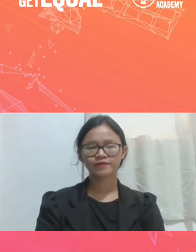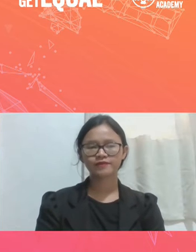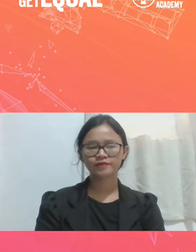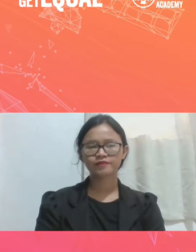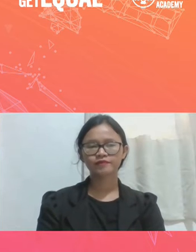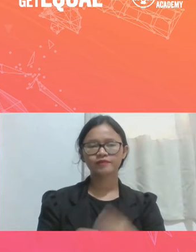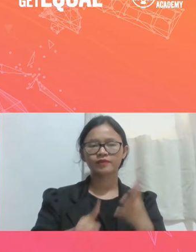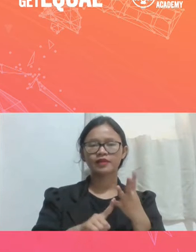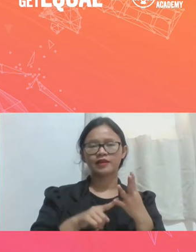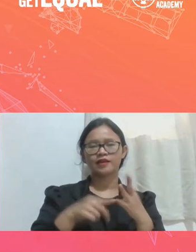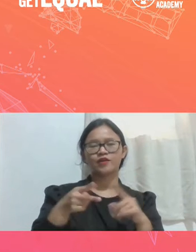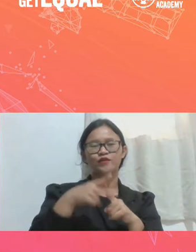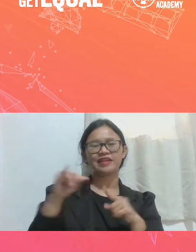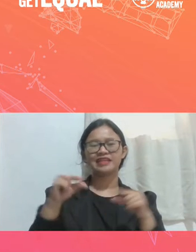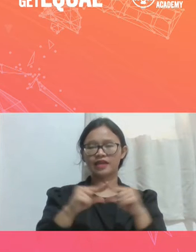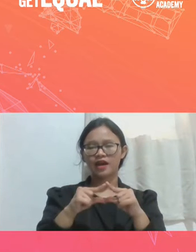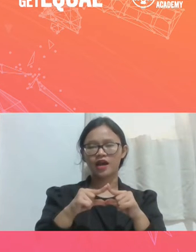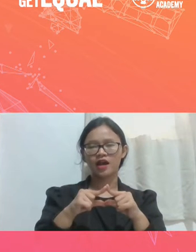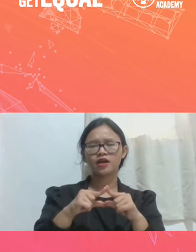ada Pilia dari Kupang.